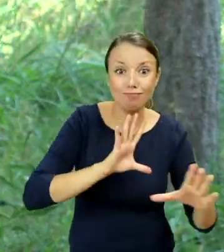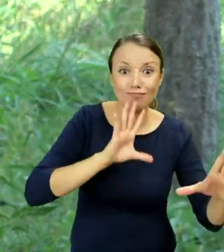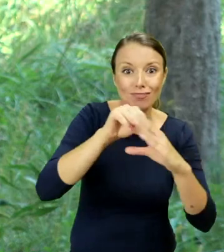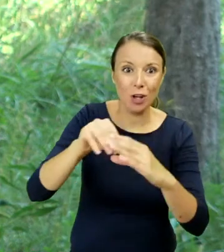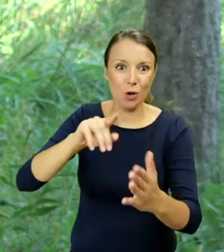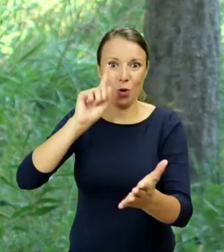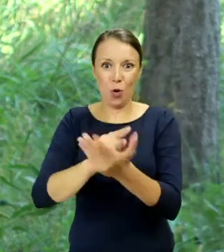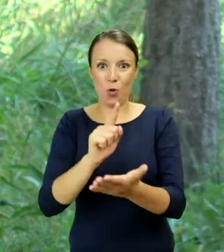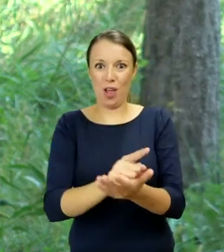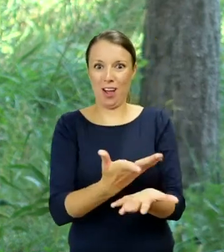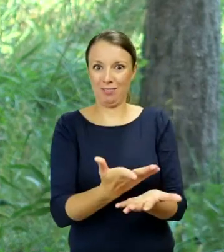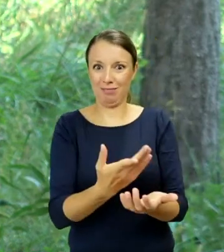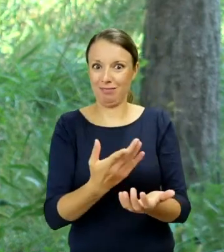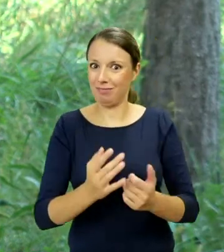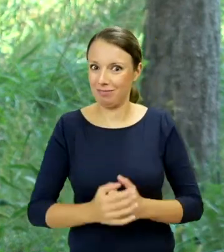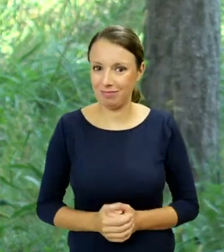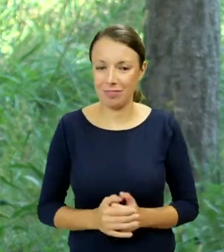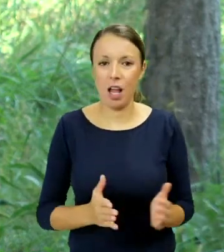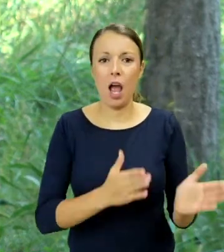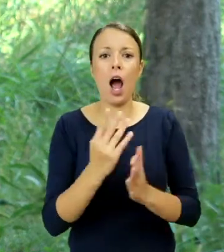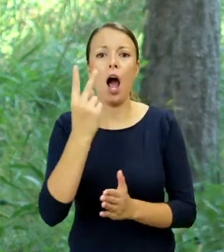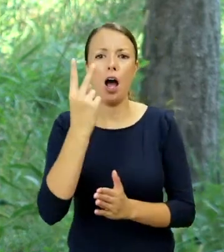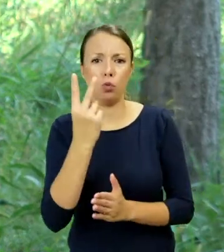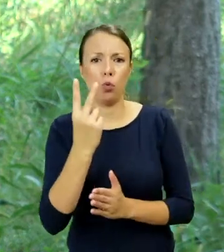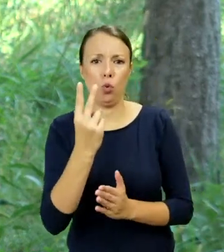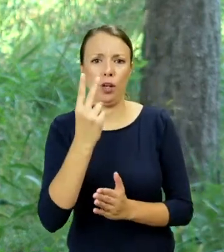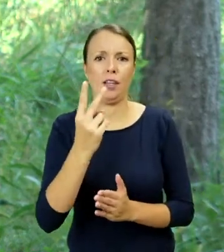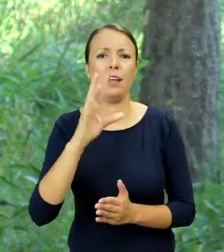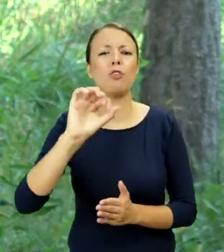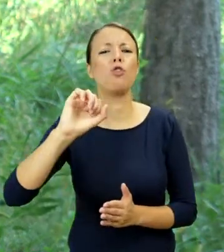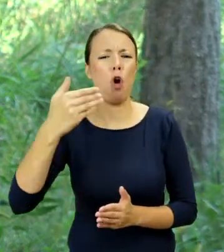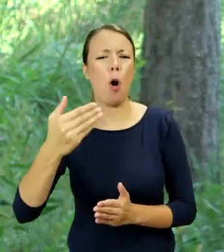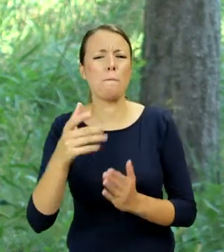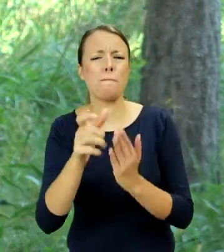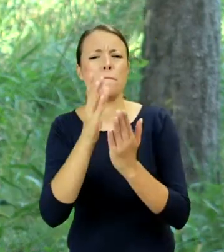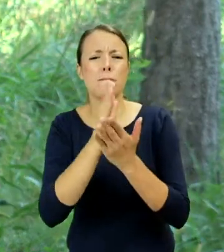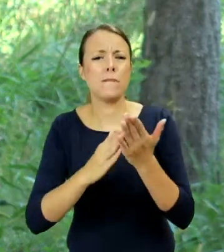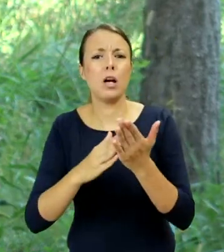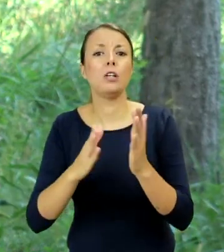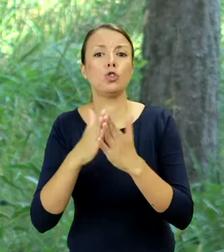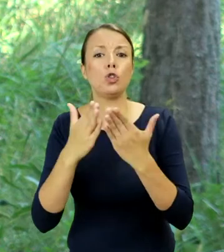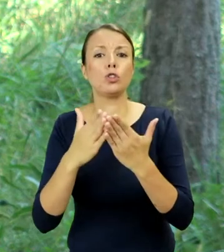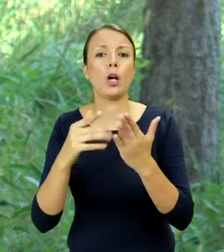dokonać. Drugi tom tej książki został wydany w